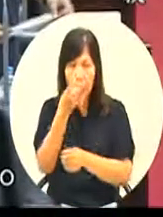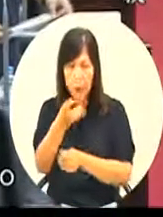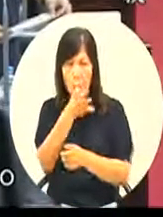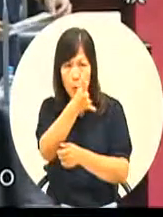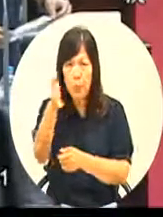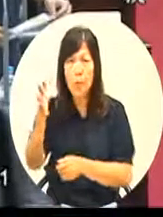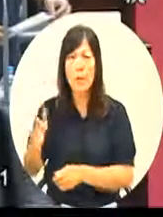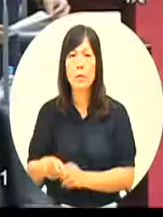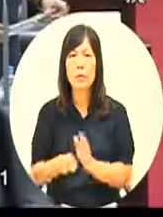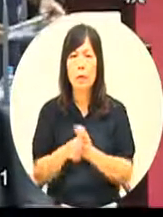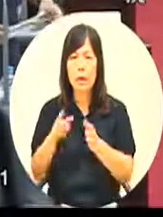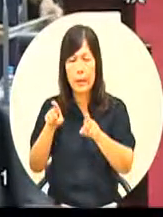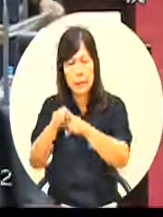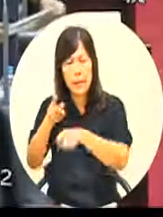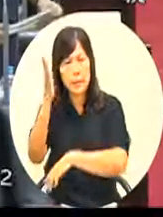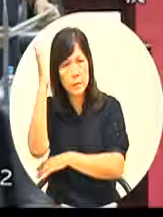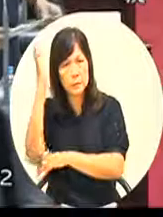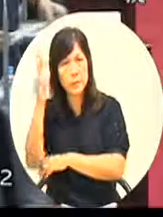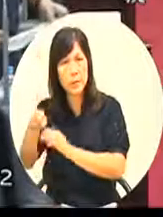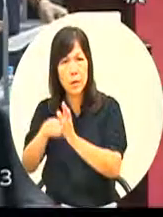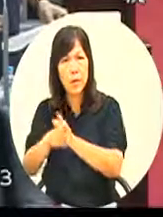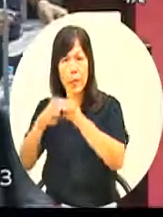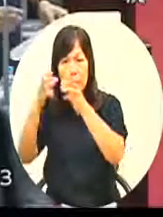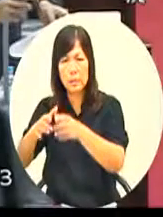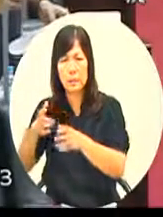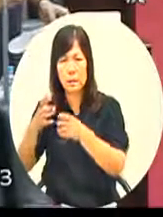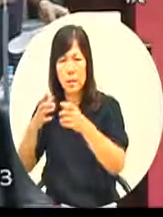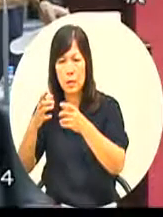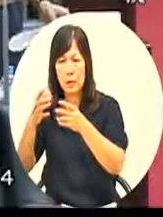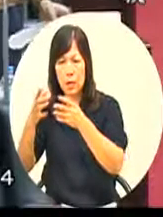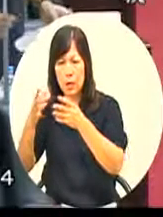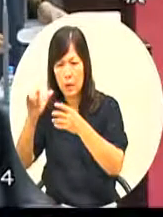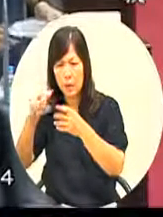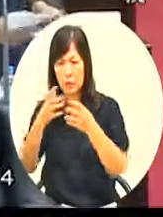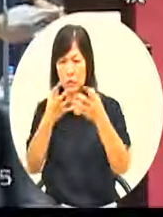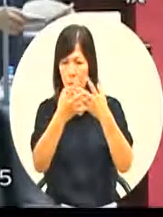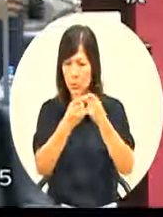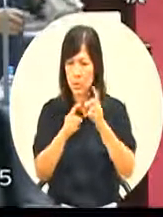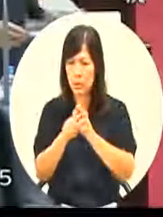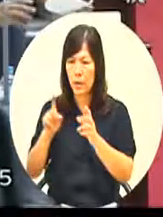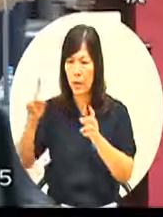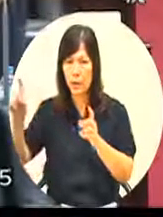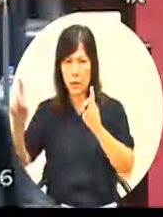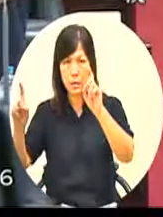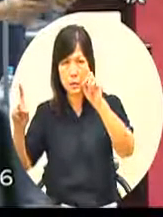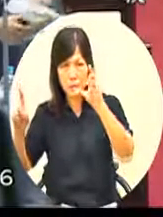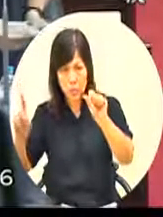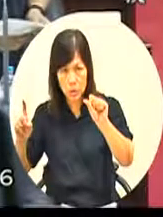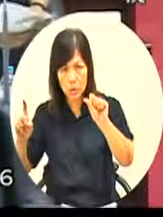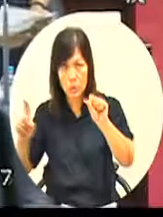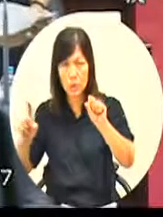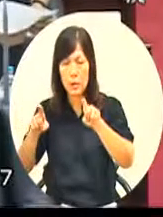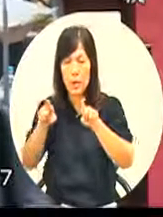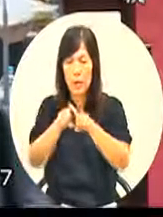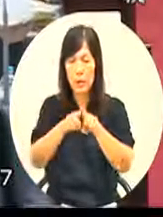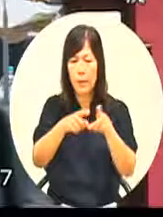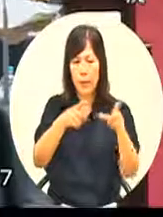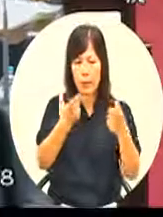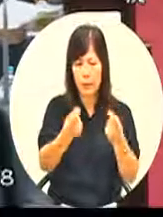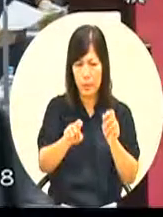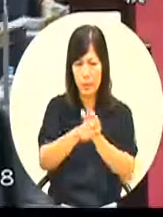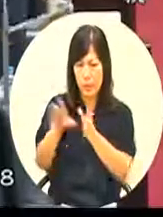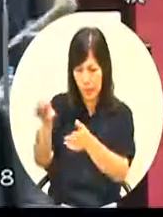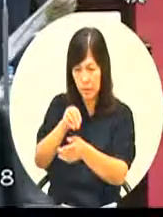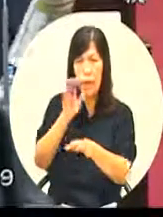在公办公营的师生比大概是1:15，那非营利也全部都会照这一个方